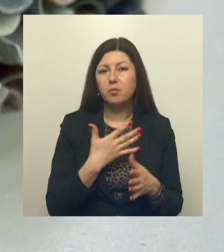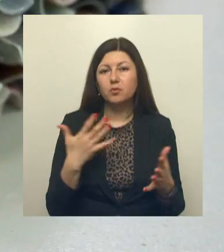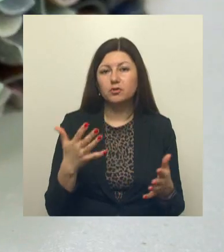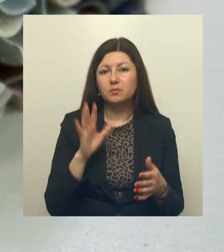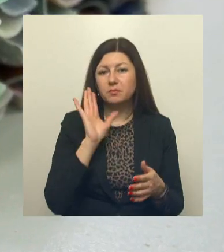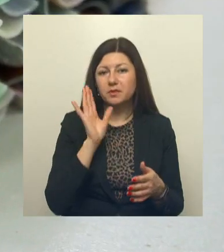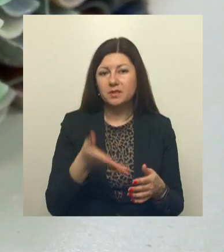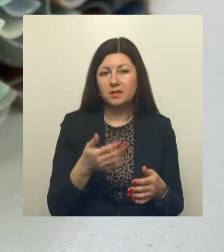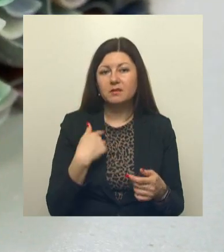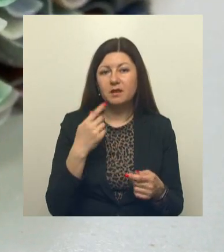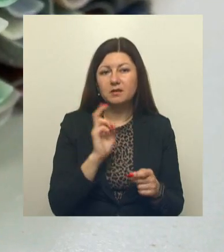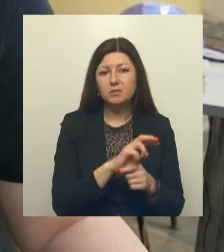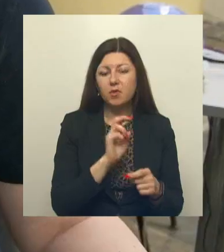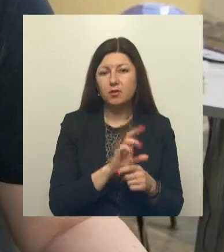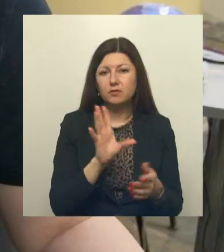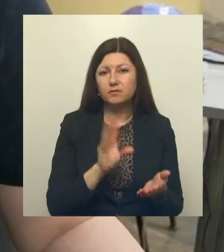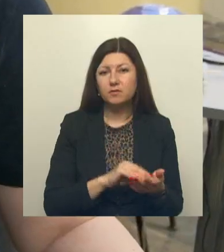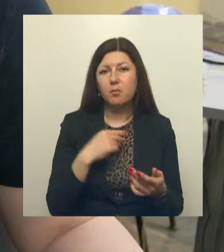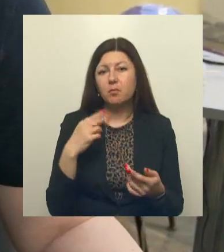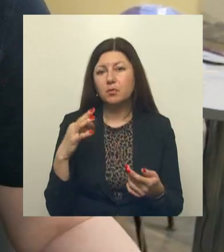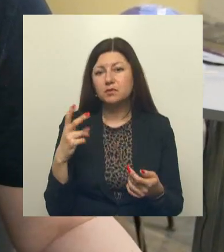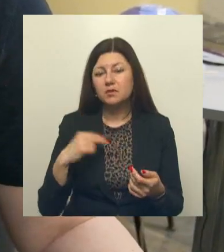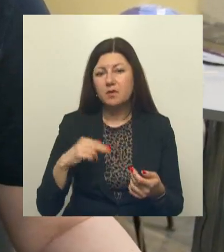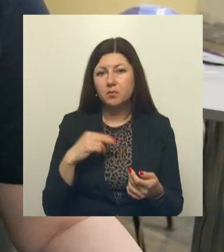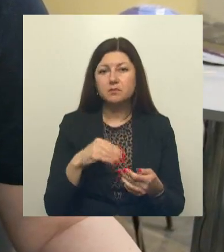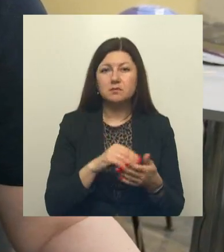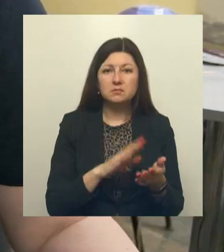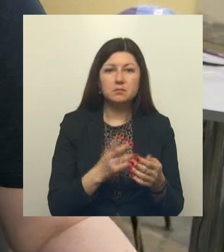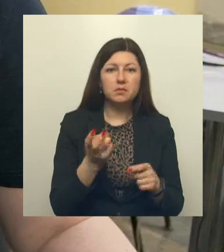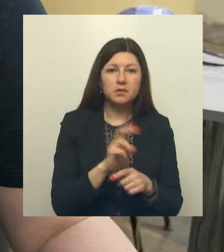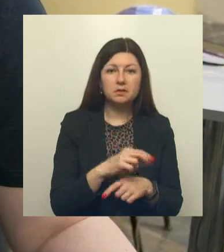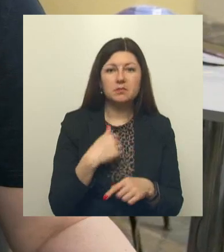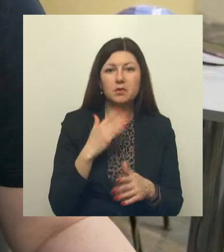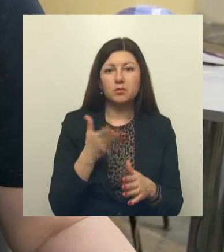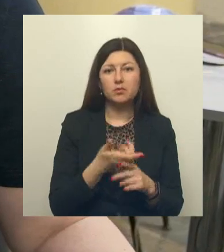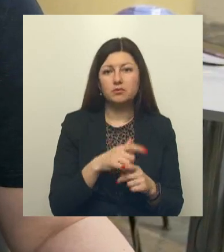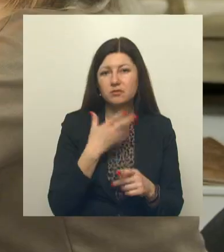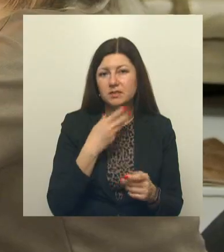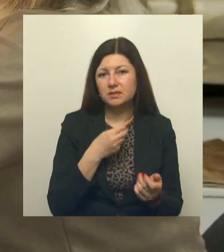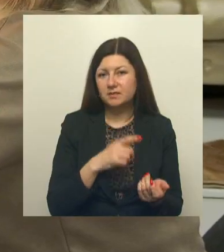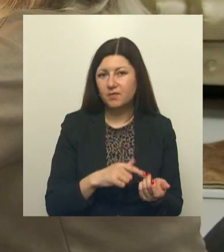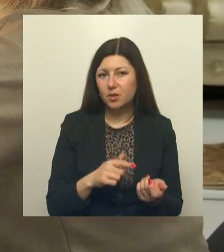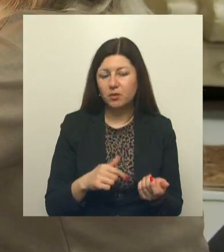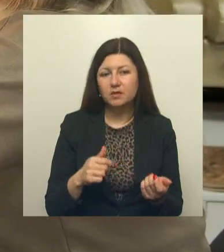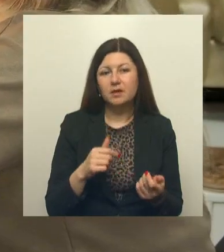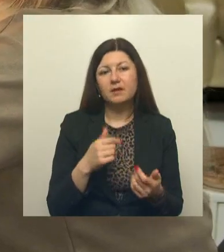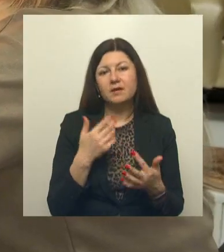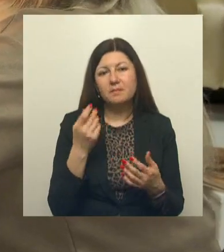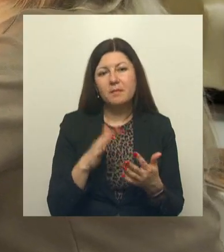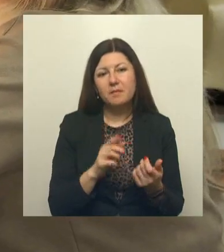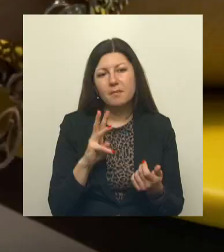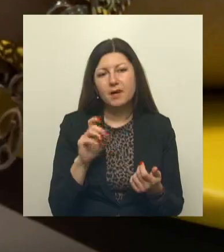хожу к нему на маникюр. Я могу после своей работы записаться, прийти, и у меня будут очень красивые ногти. Матовые,